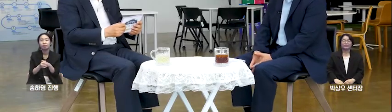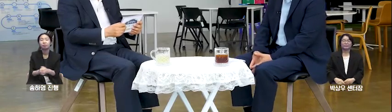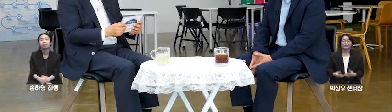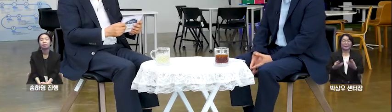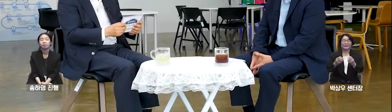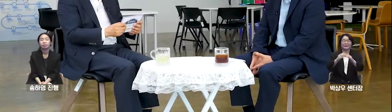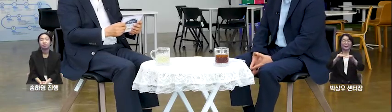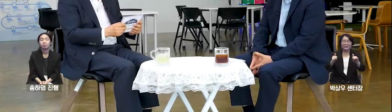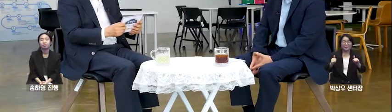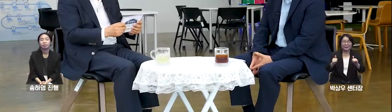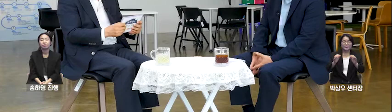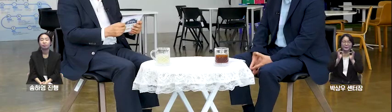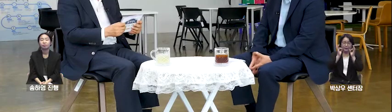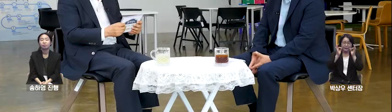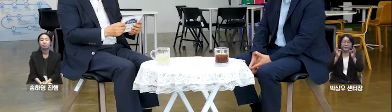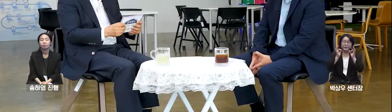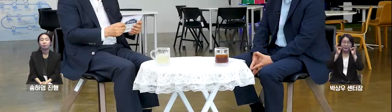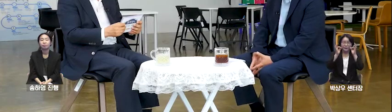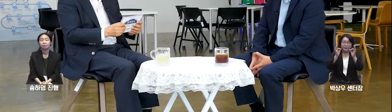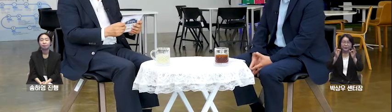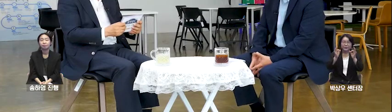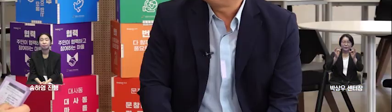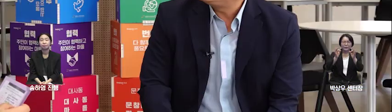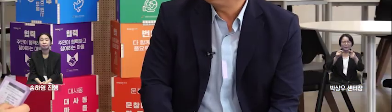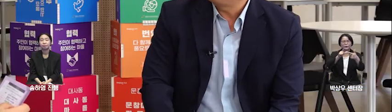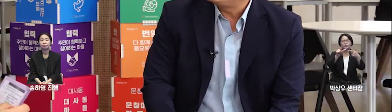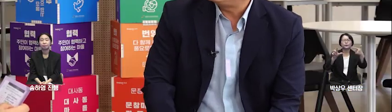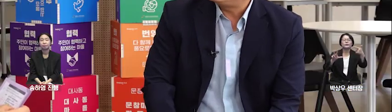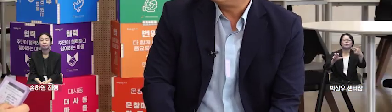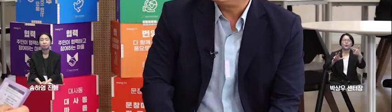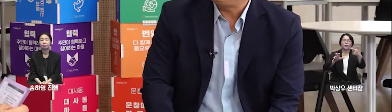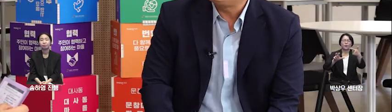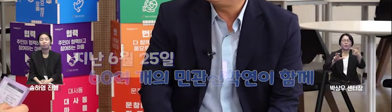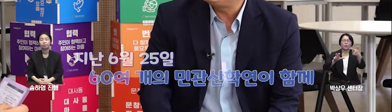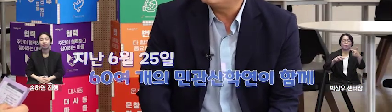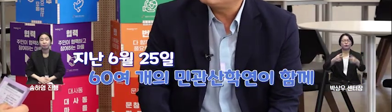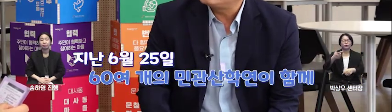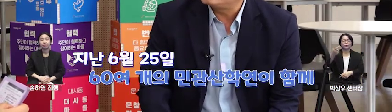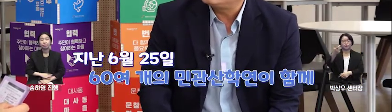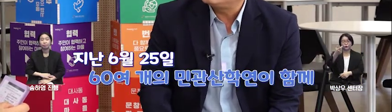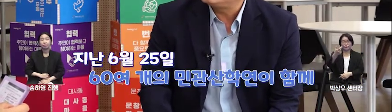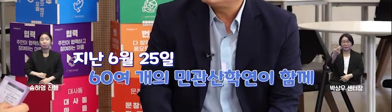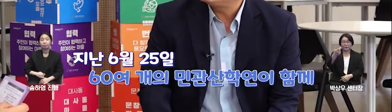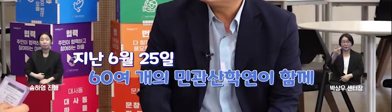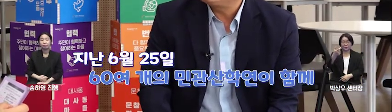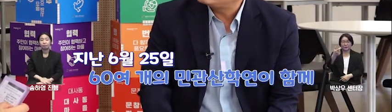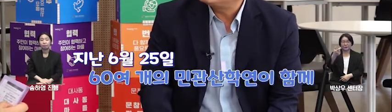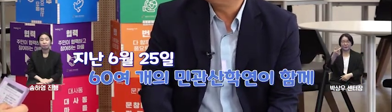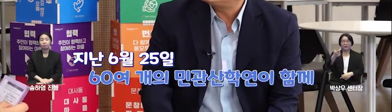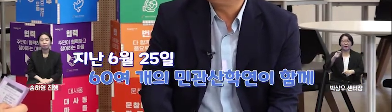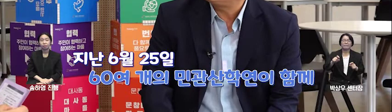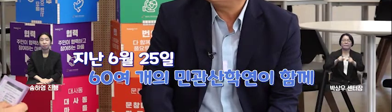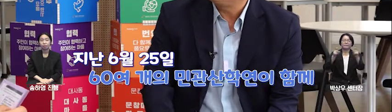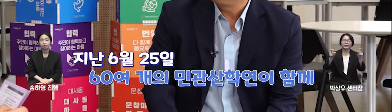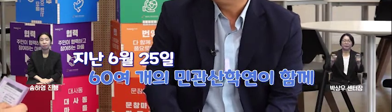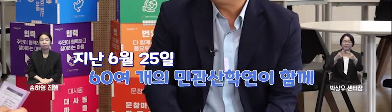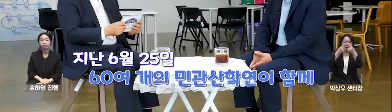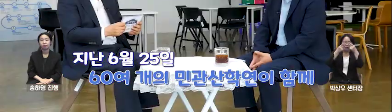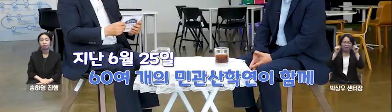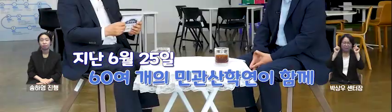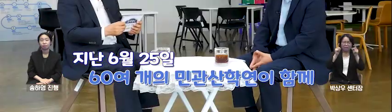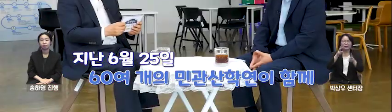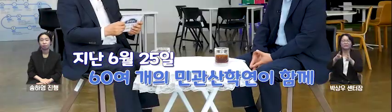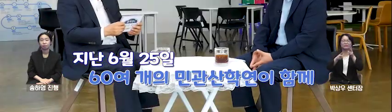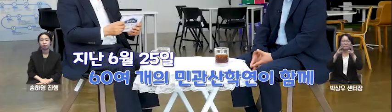많은 분들의 정성과 노력으로 네. 지난 6월 25일 날 한 60여 개 예, 민간 산학연